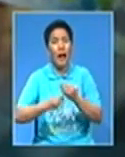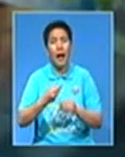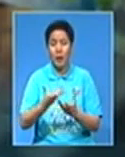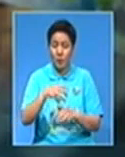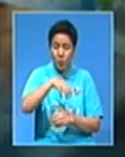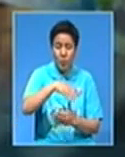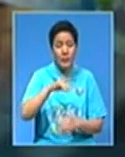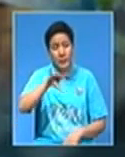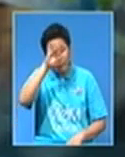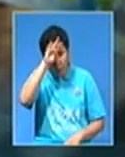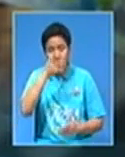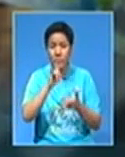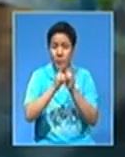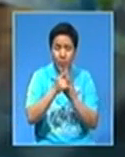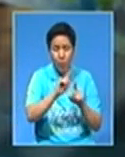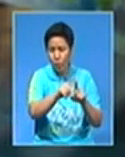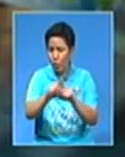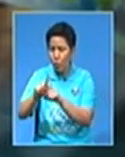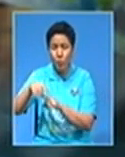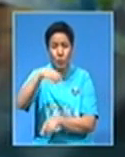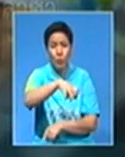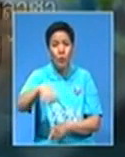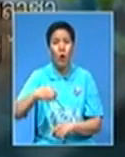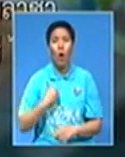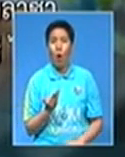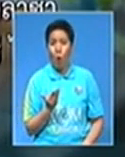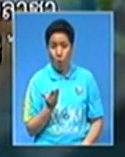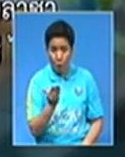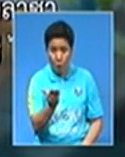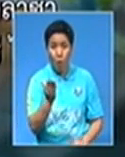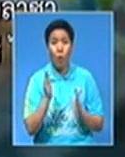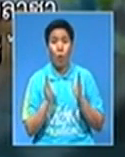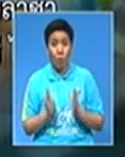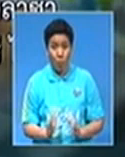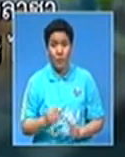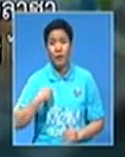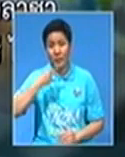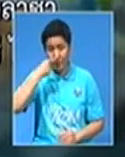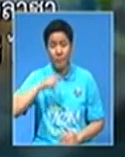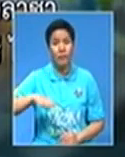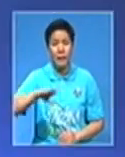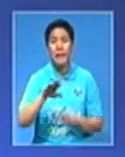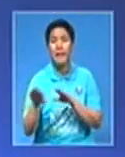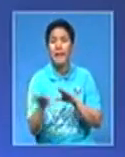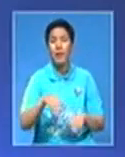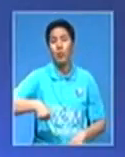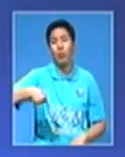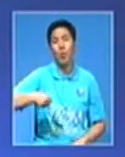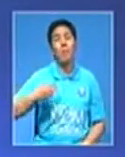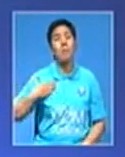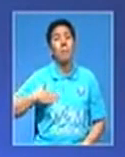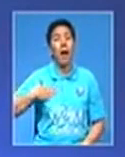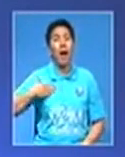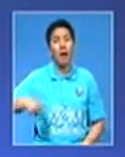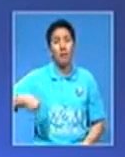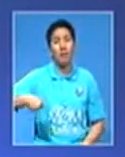ร้านสะดวกซื้อ15หน่วยงานนะครับอยากจะขอความร่วมมือจากพี่น้องประชาชนในการเตรียมถุงผ้ากระเป๋าส